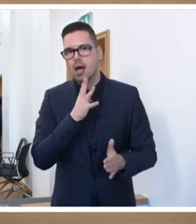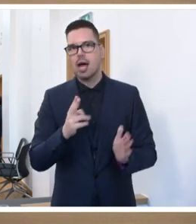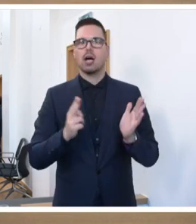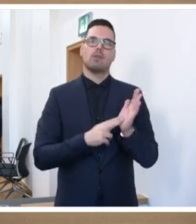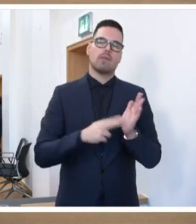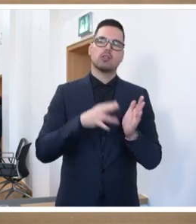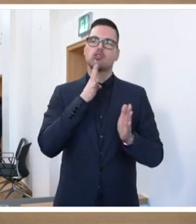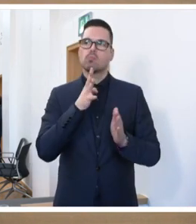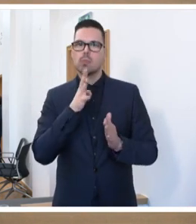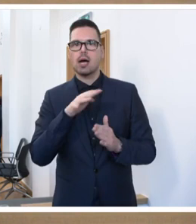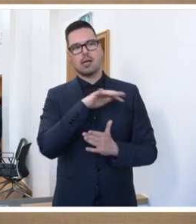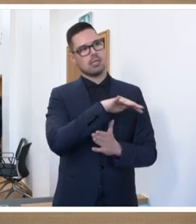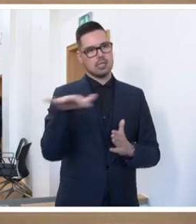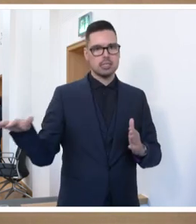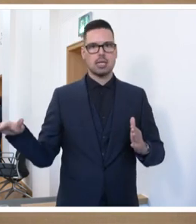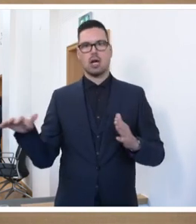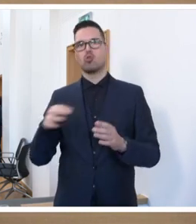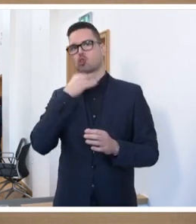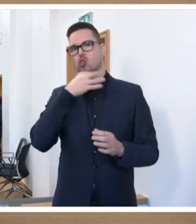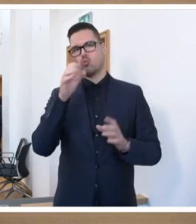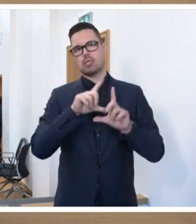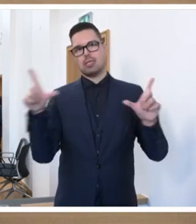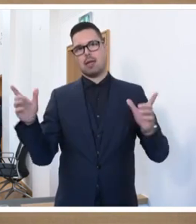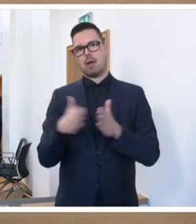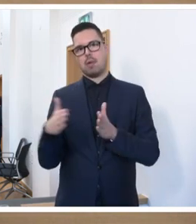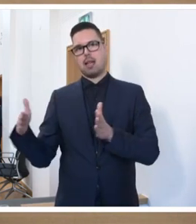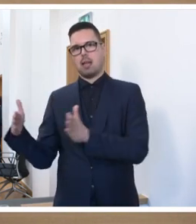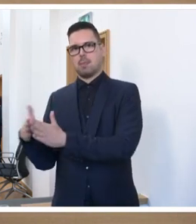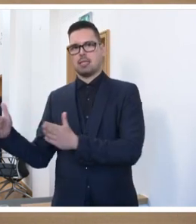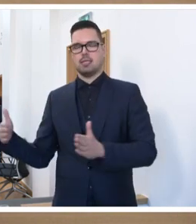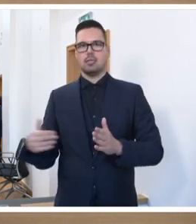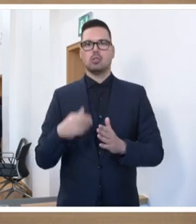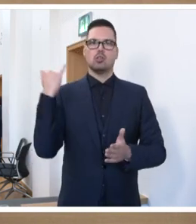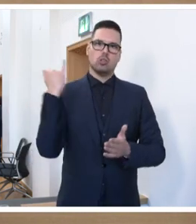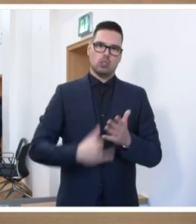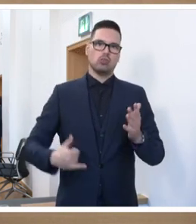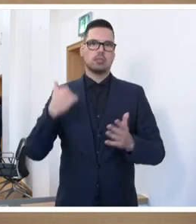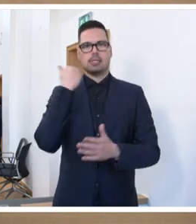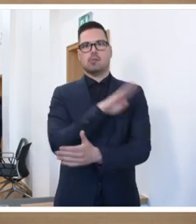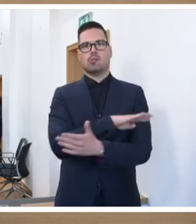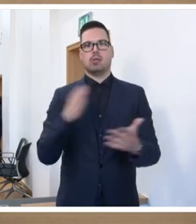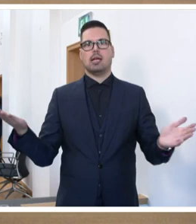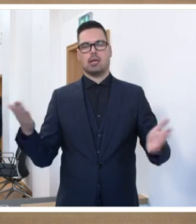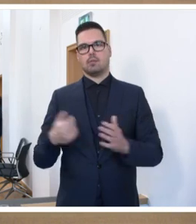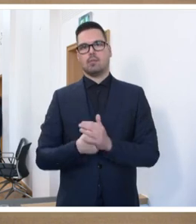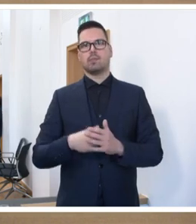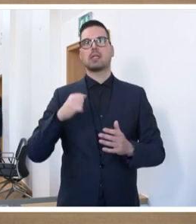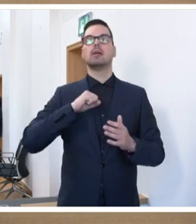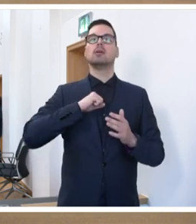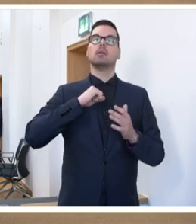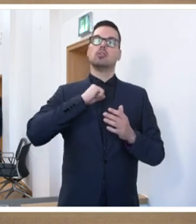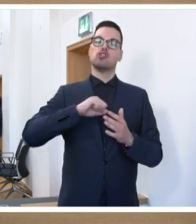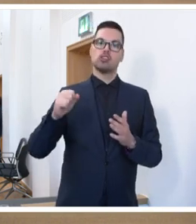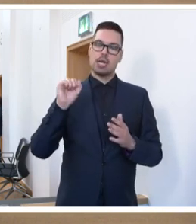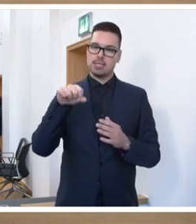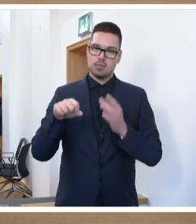und der Sprachvermittlung und auch auf das Thema Jugendparlament eingehen. Ich komme zum Schluss, liebe Kolleginnen und Kollegen. Schnellstmögliche